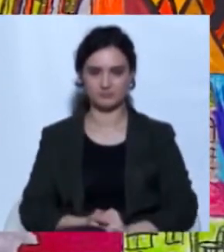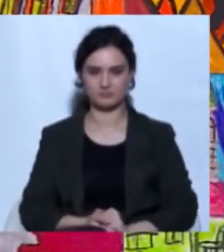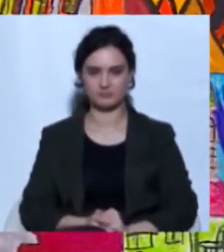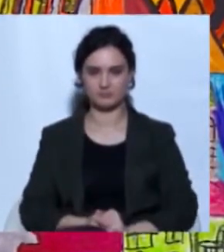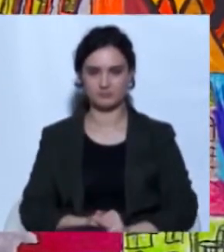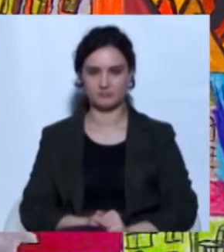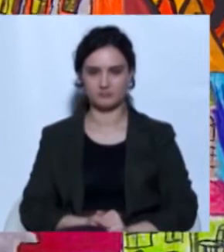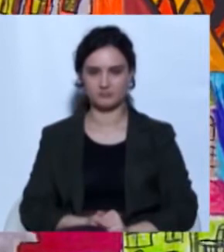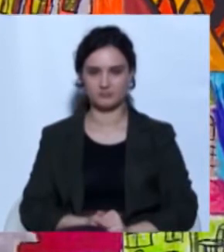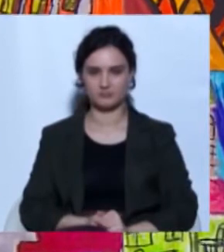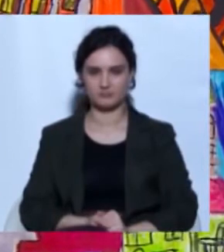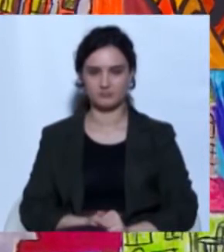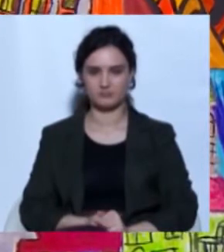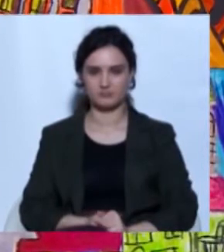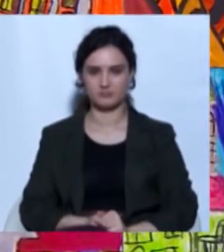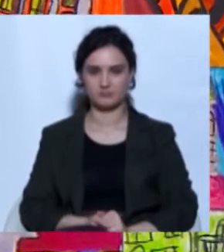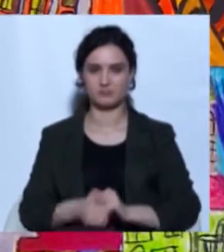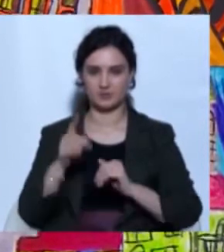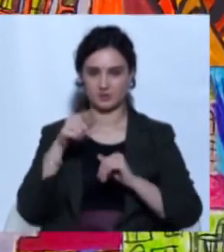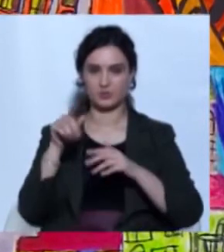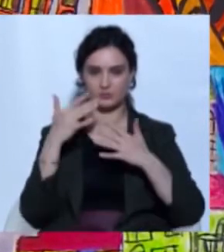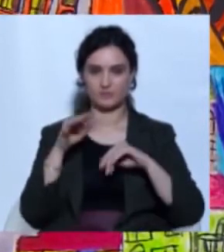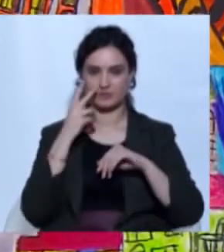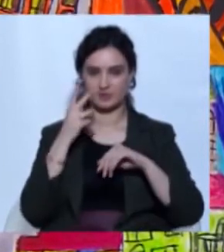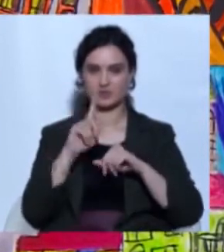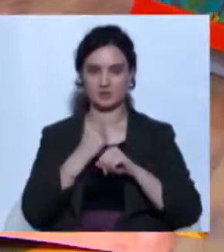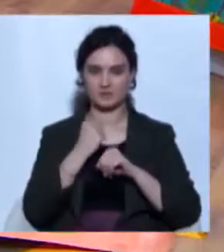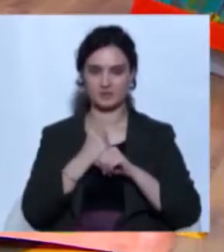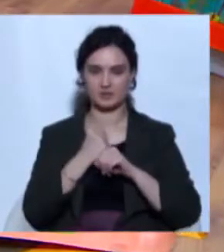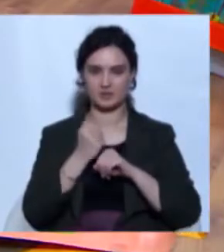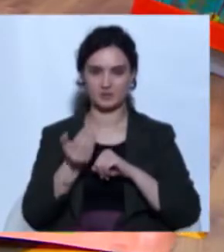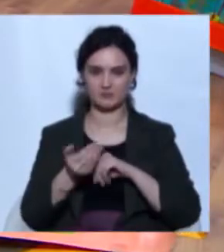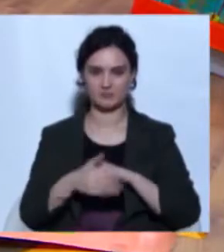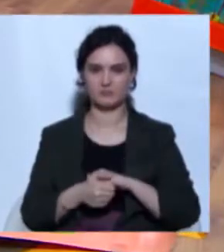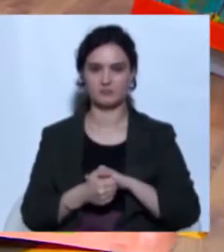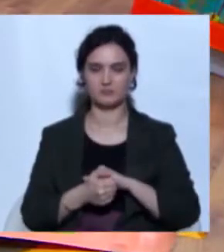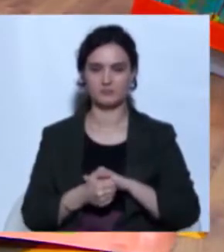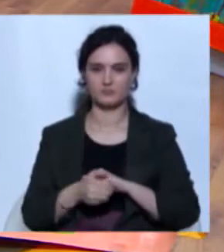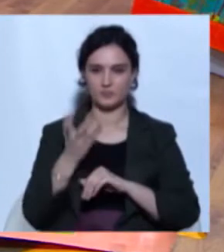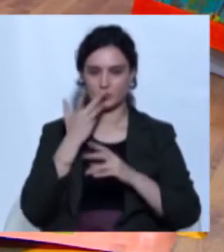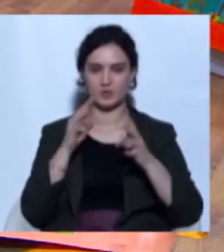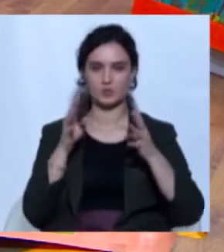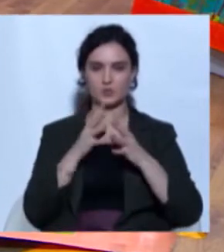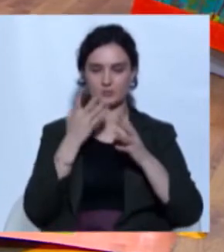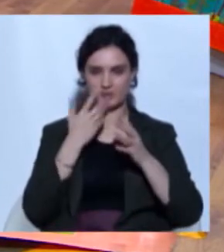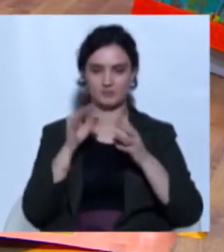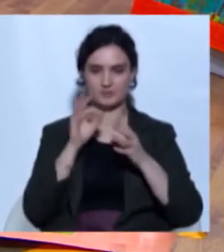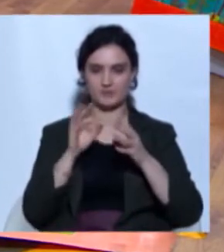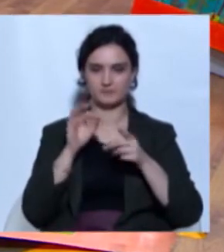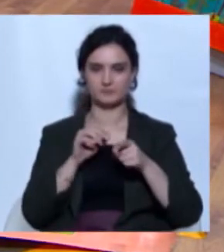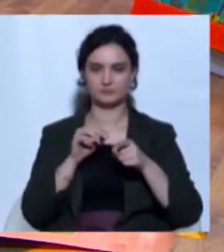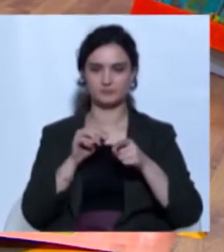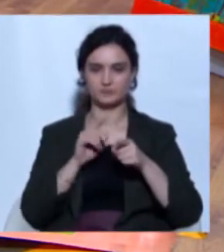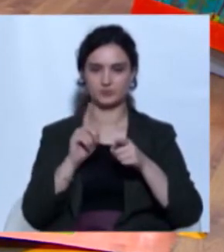Დან კიდევ ესენიც ხო ნახეთ, უკვე რაც გავაკეთეთ კონტრასტულ ფერებზე.